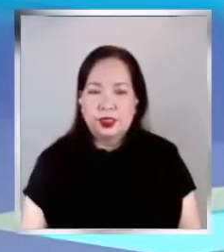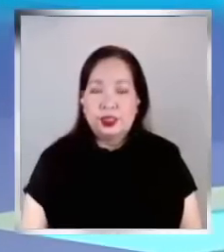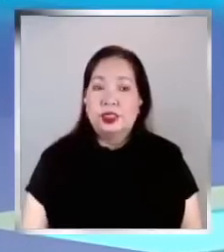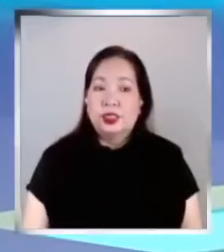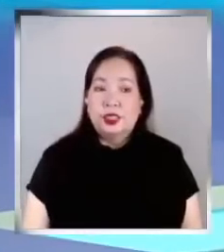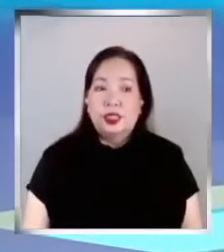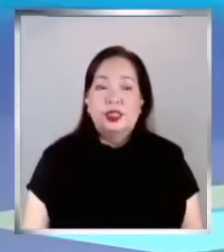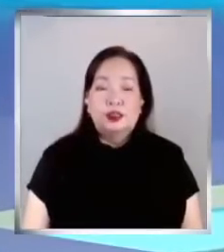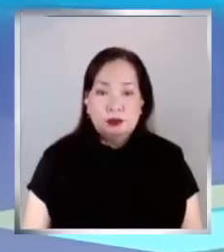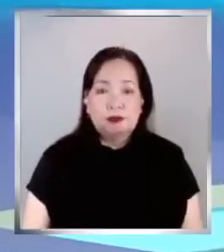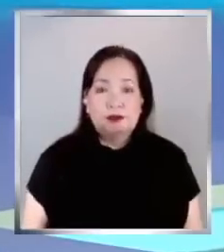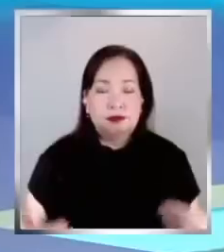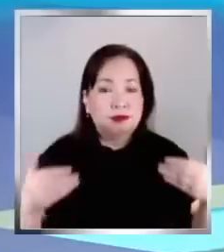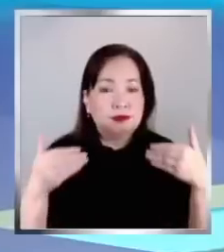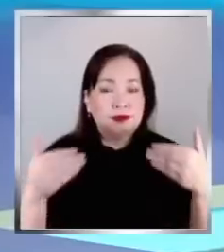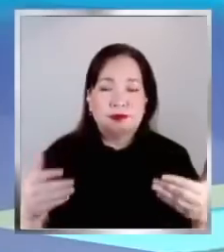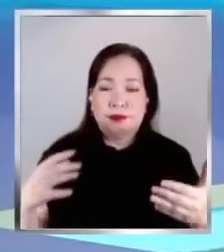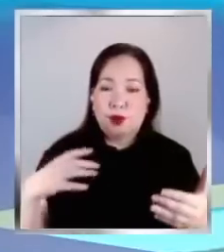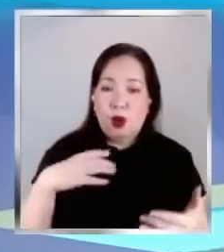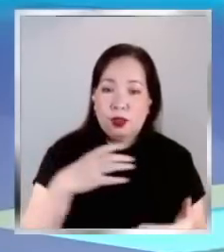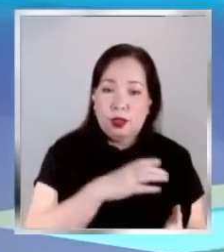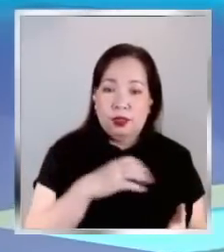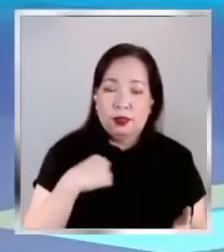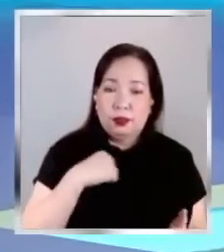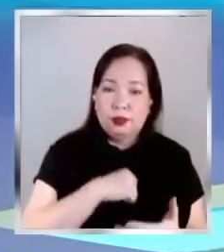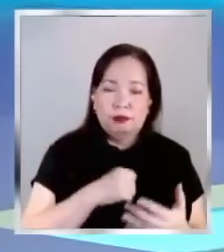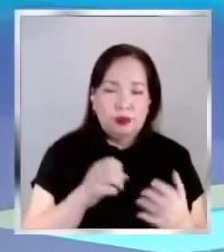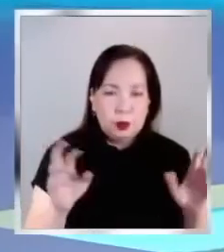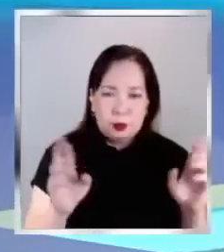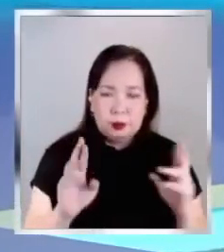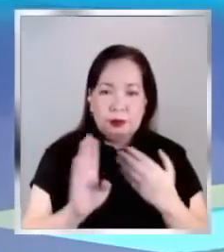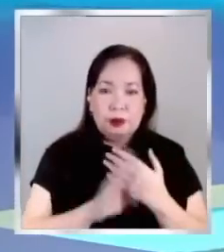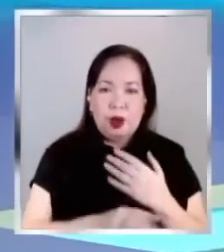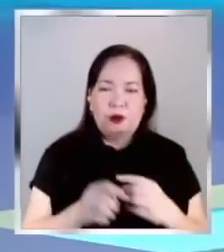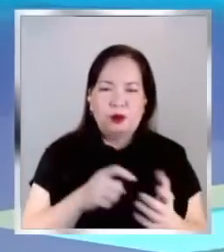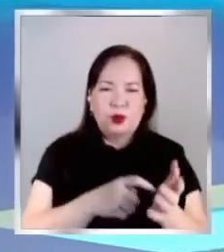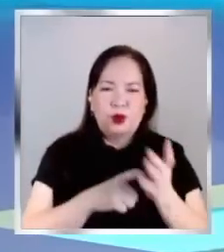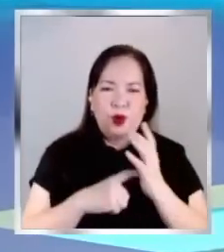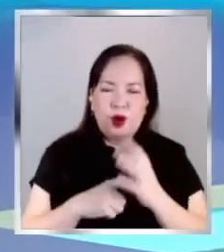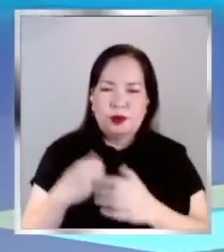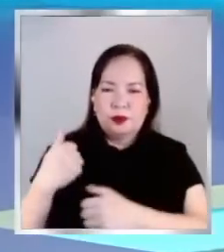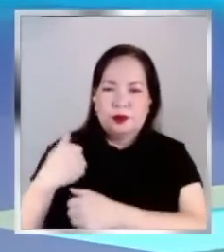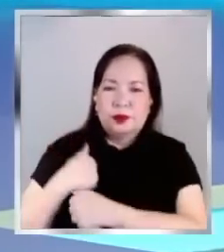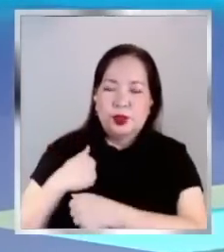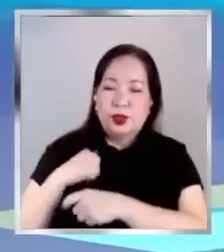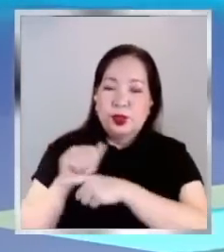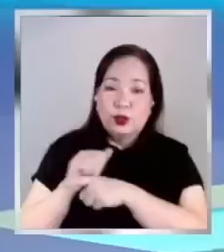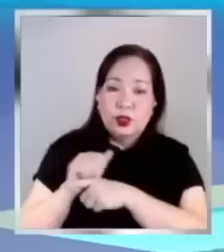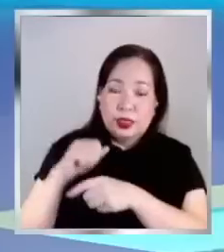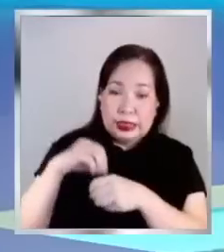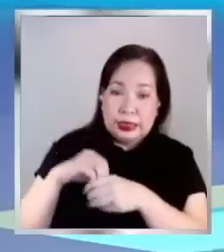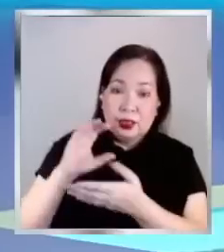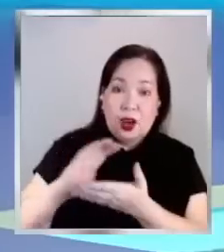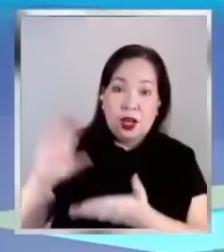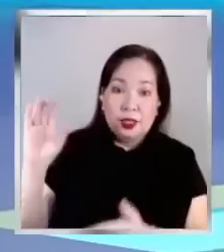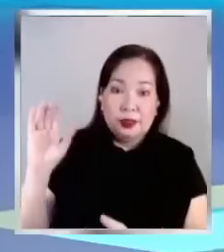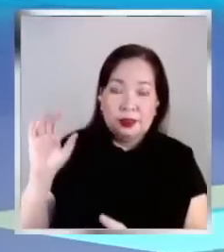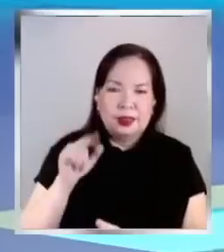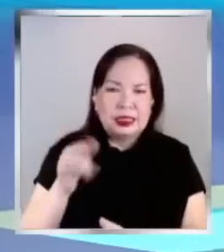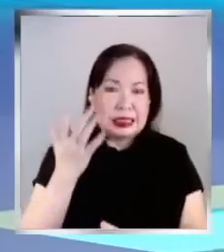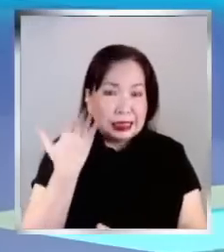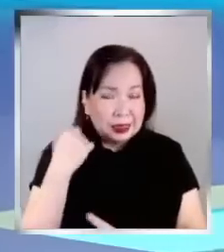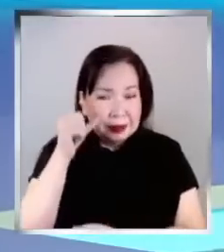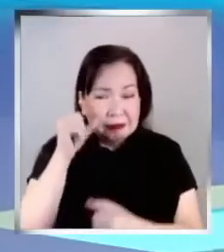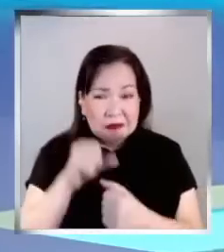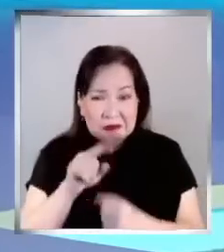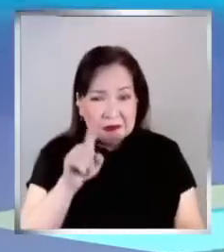Isinusulong na sa Kamara ang pagbabalik ng mandatory military training sa kolehiyo. Ito na ba yung dating ROTC